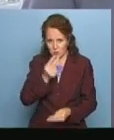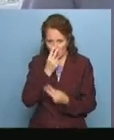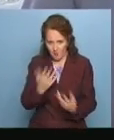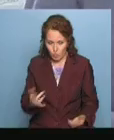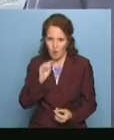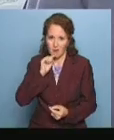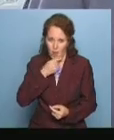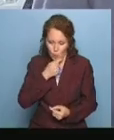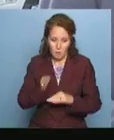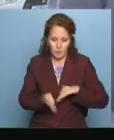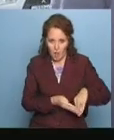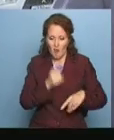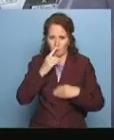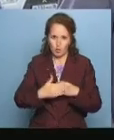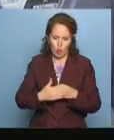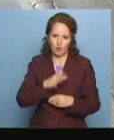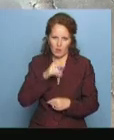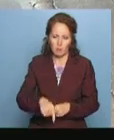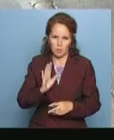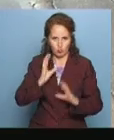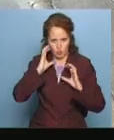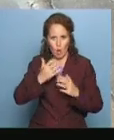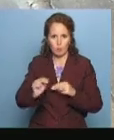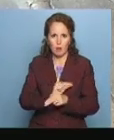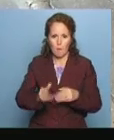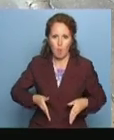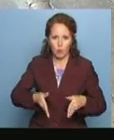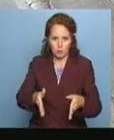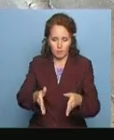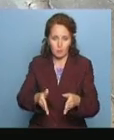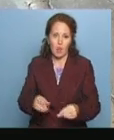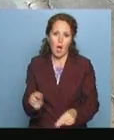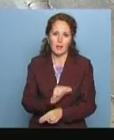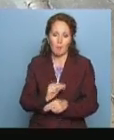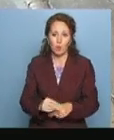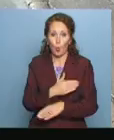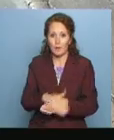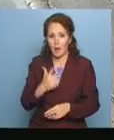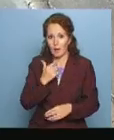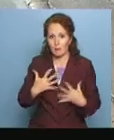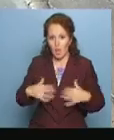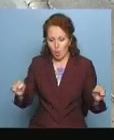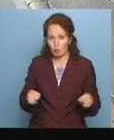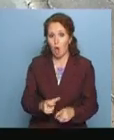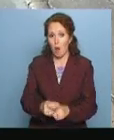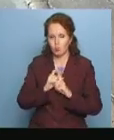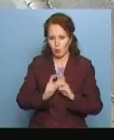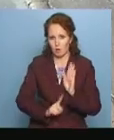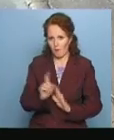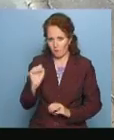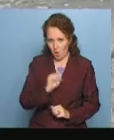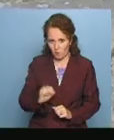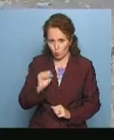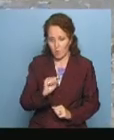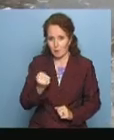неправильно, поэтому в ближайшее время здесь должен начаться ремонт. Ремонт на Красногеройской, обещают чиновники, начнется уже в августе. И добавляют, на